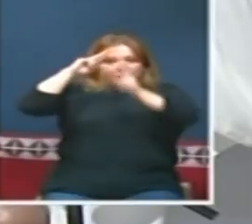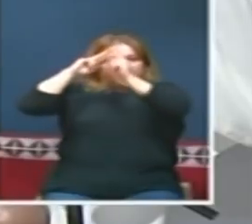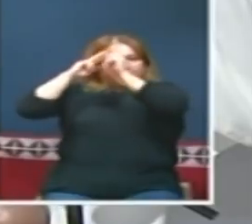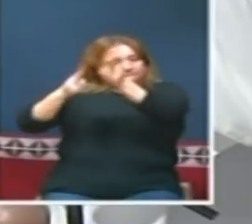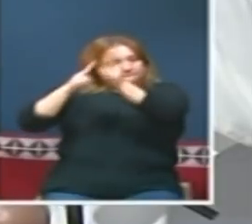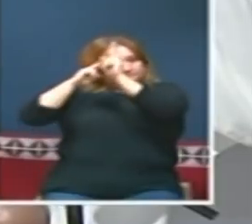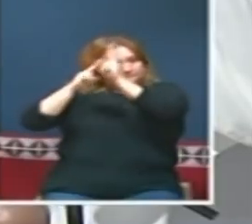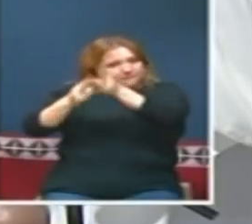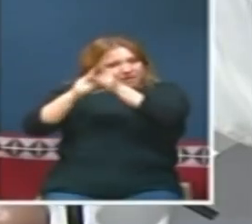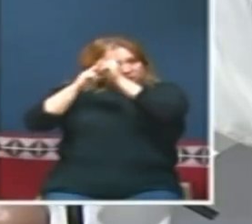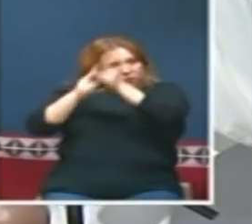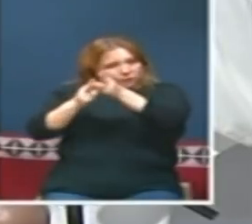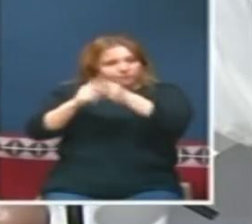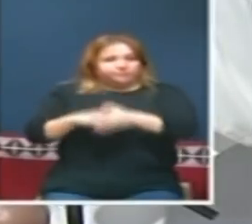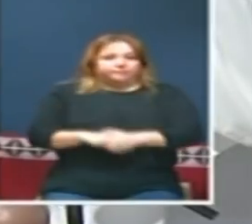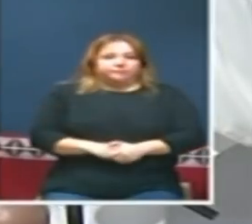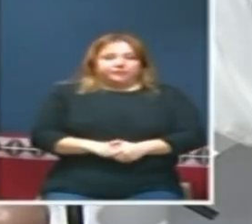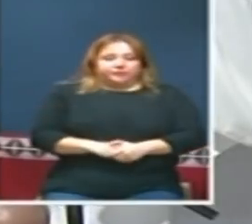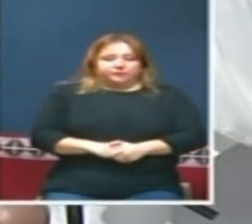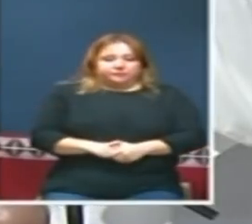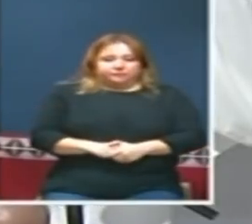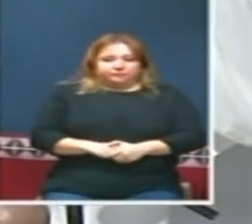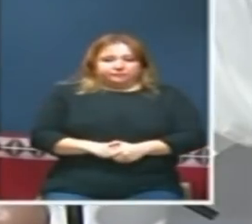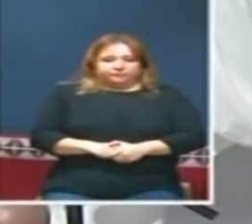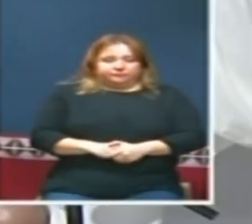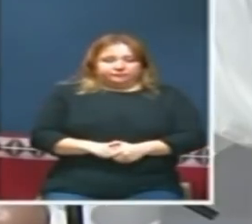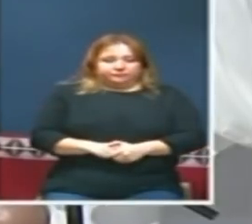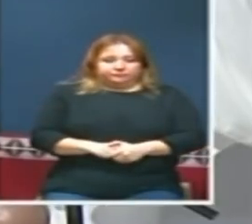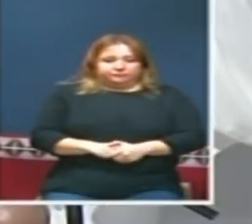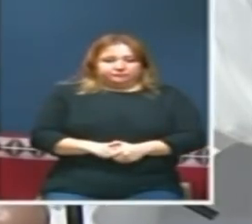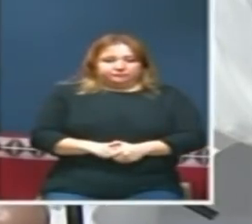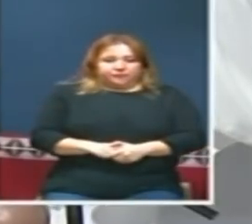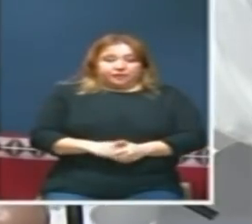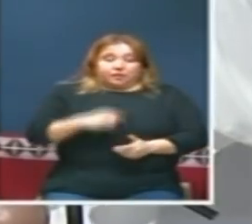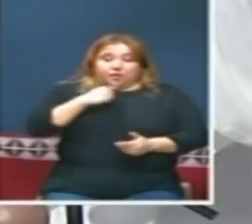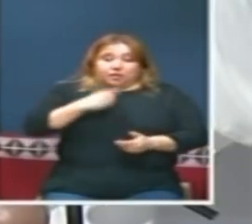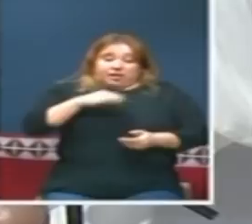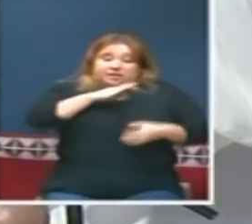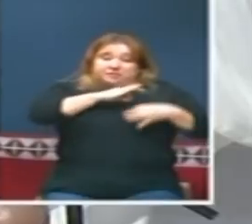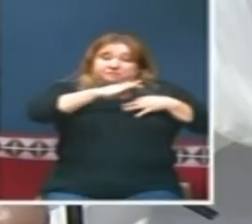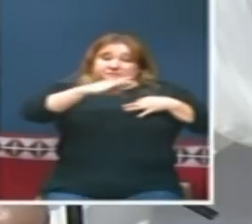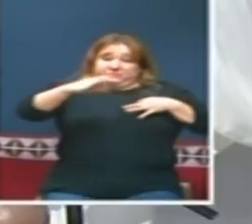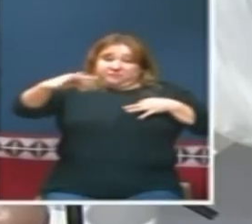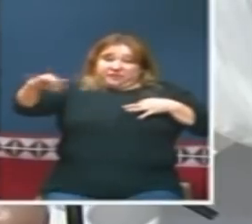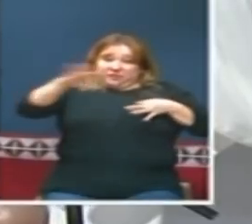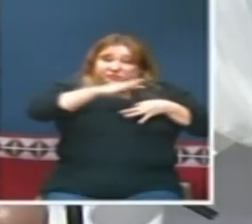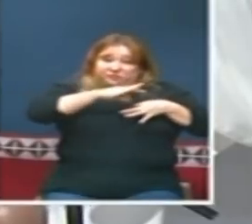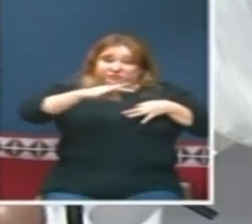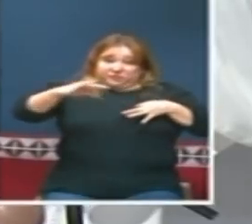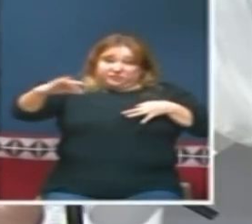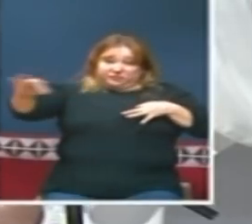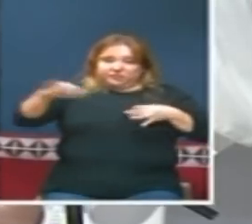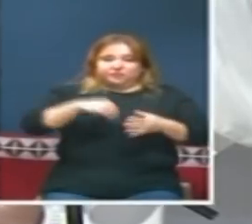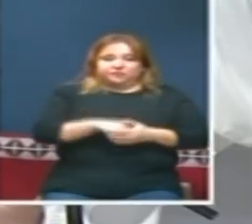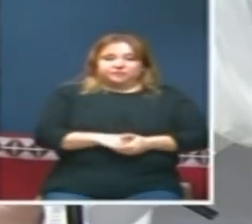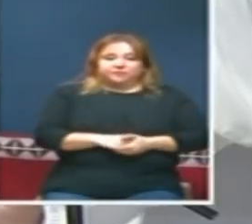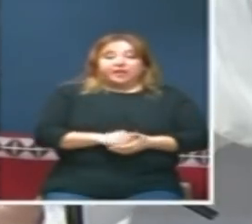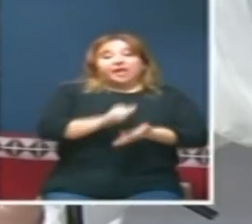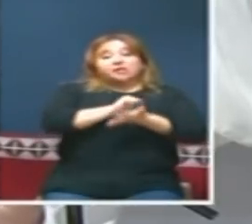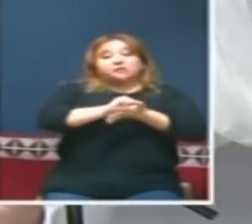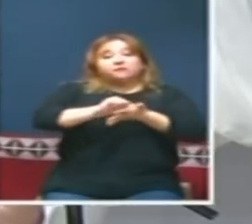Ayez une conscience droite, afin que vos adversaires soient pris de honte sur le point même où ils disent du mal de